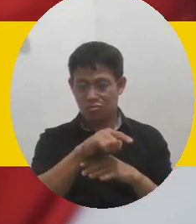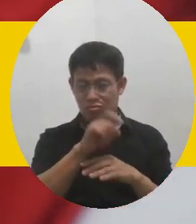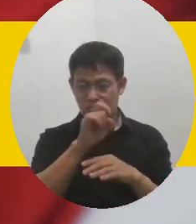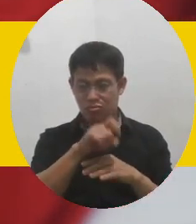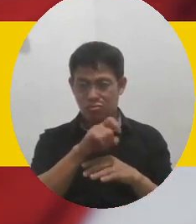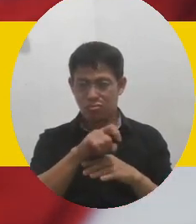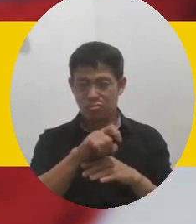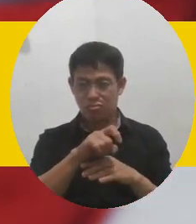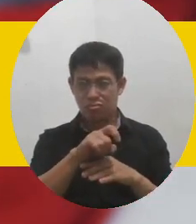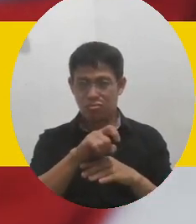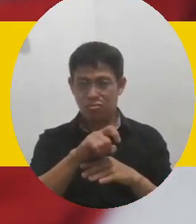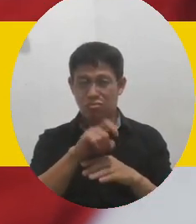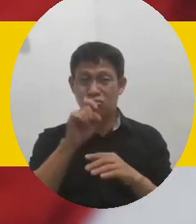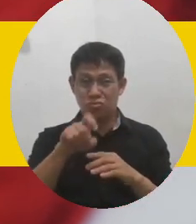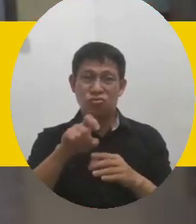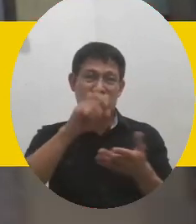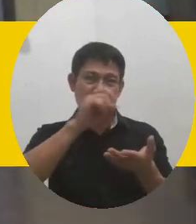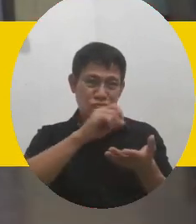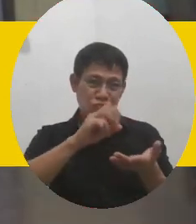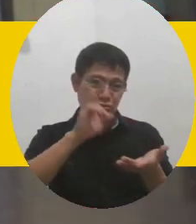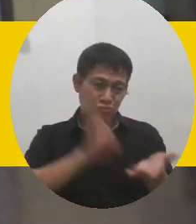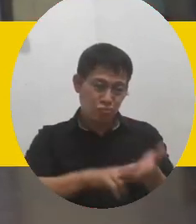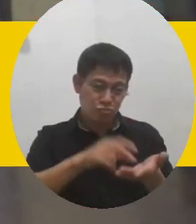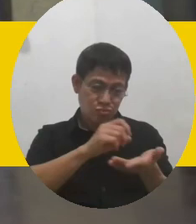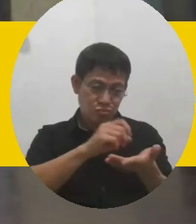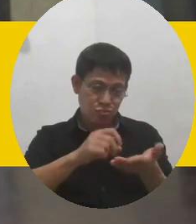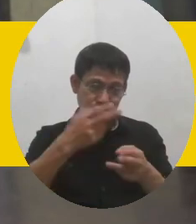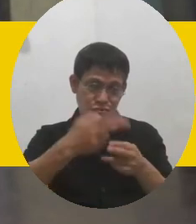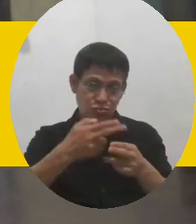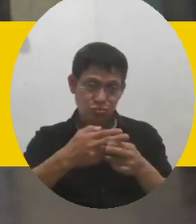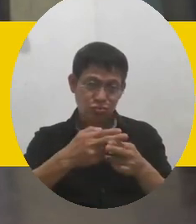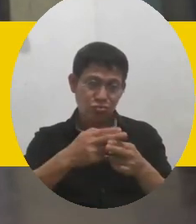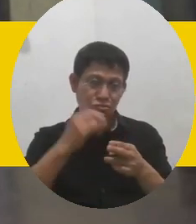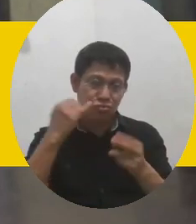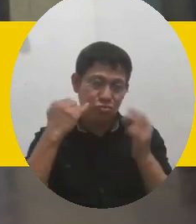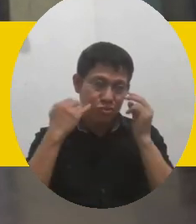ang inyong tulong, ilagay ang pangalan ng bata, si John Rafael Balagat.